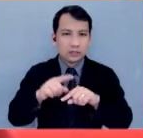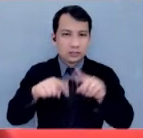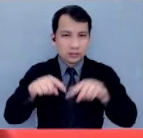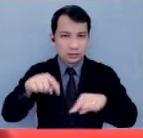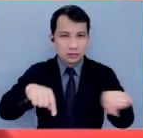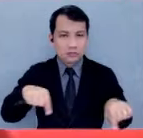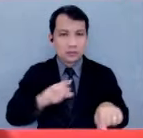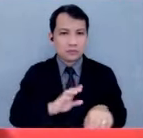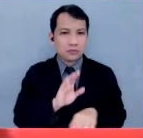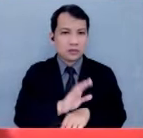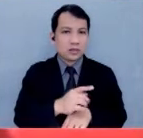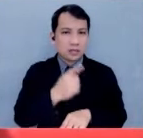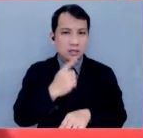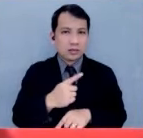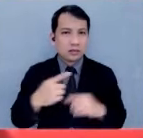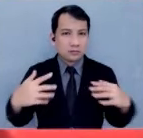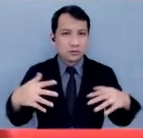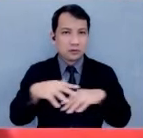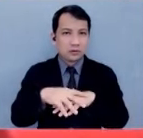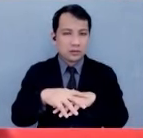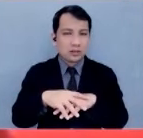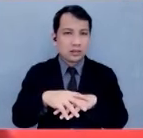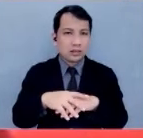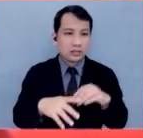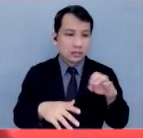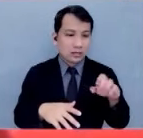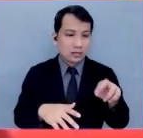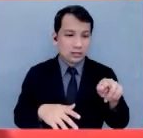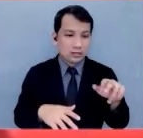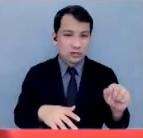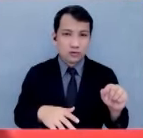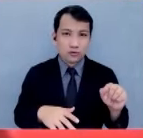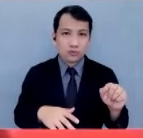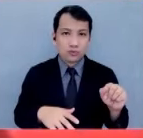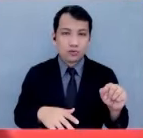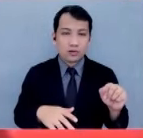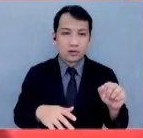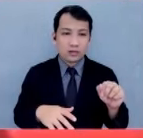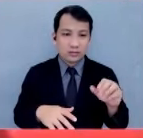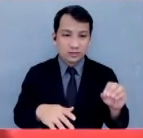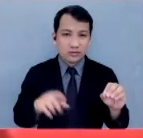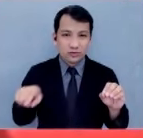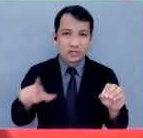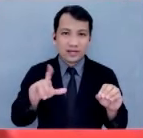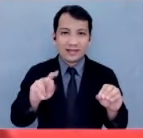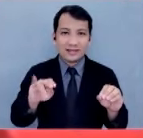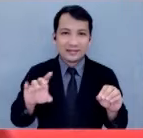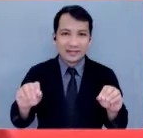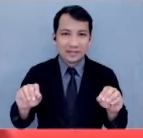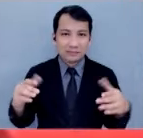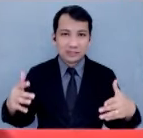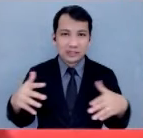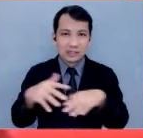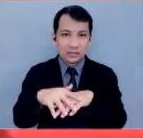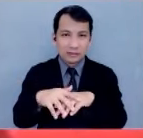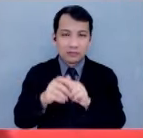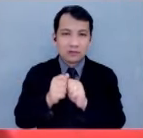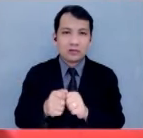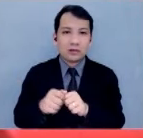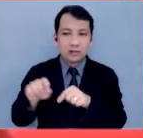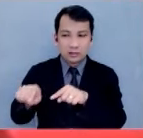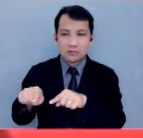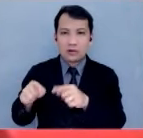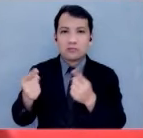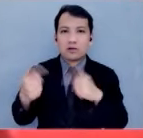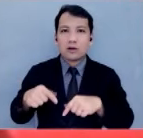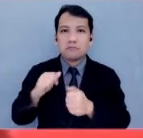sakaling magsanigwersa yung epekto nitong ongoing El Nino and pre-developing La Nina, so ang implikasyon po